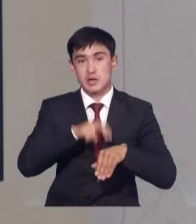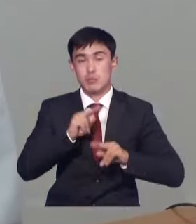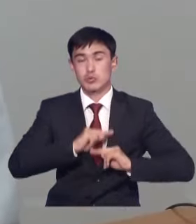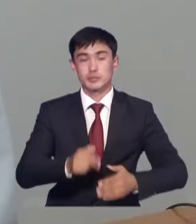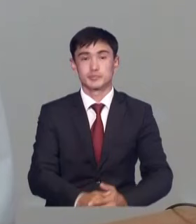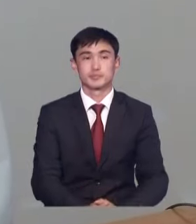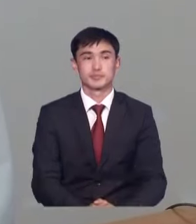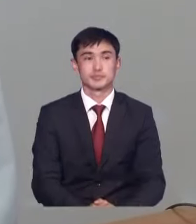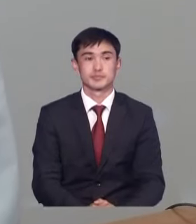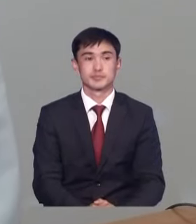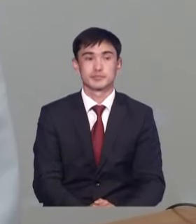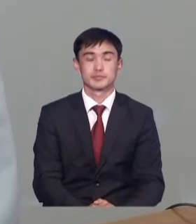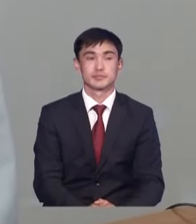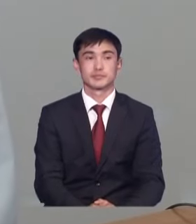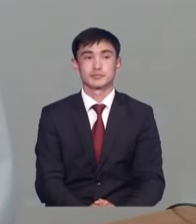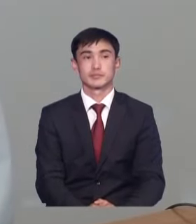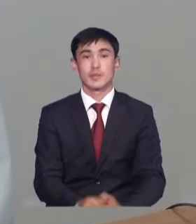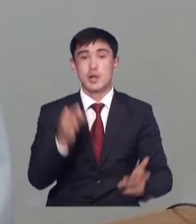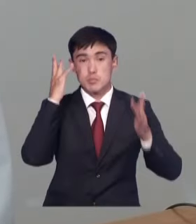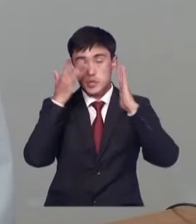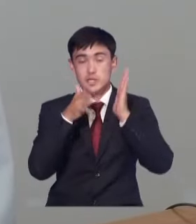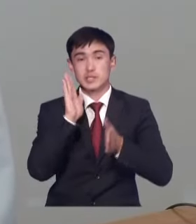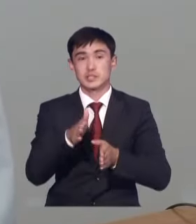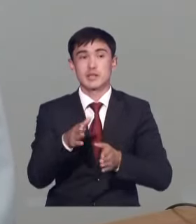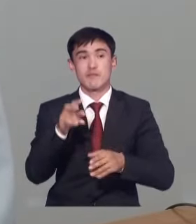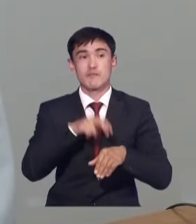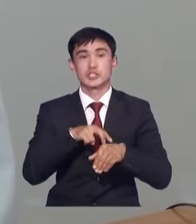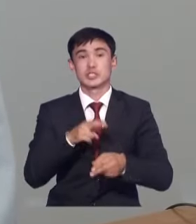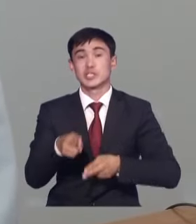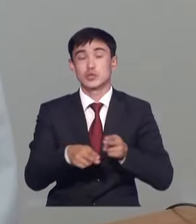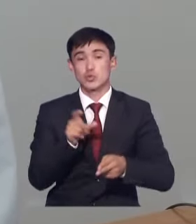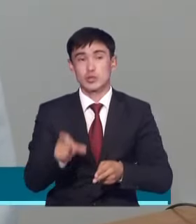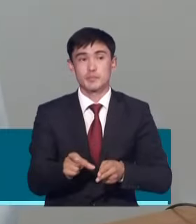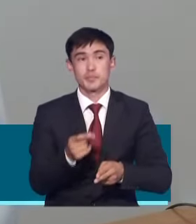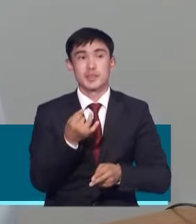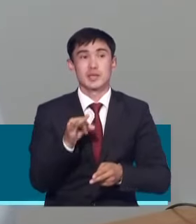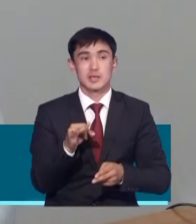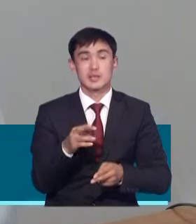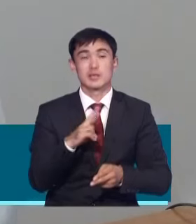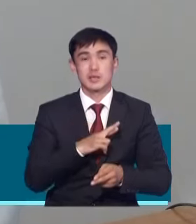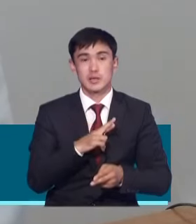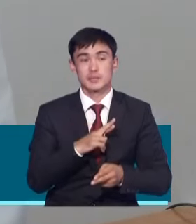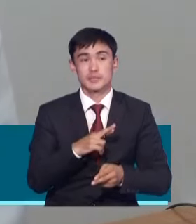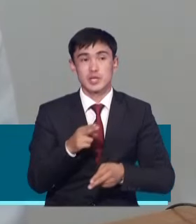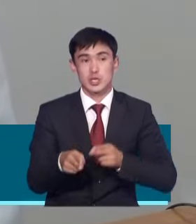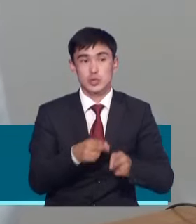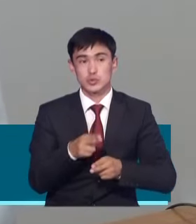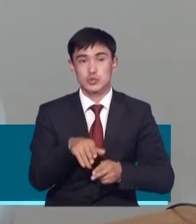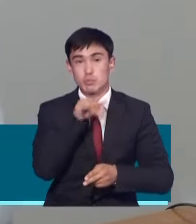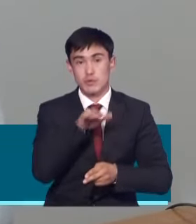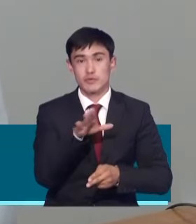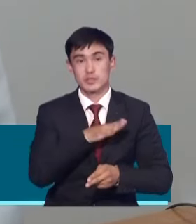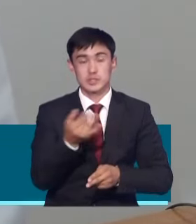своей профессии. Мечтала стать врачом, хирургом. И я в основном хирургическим профилем